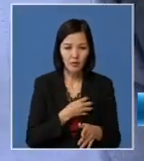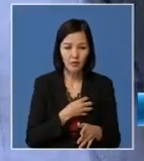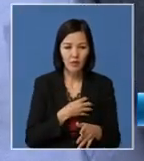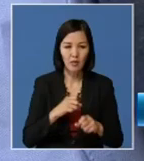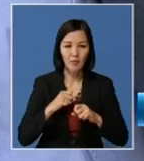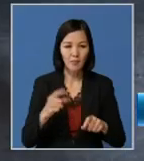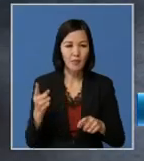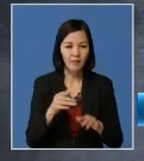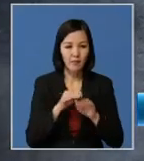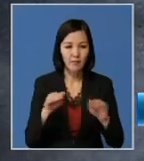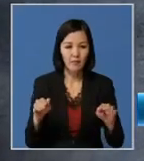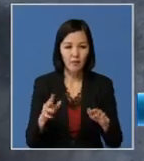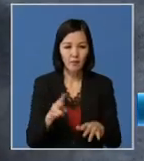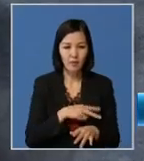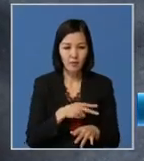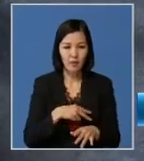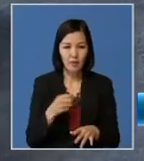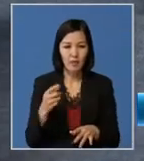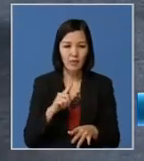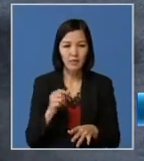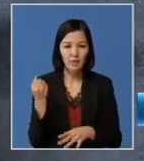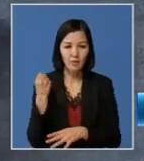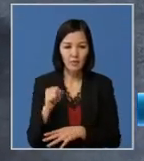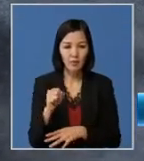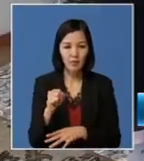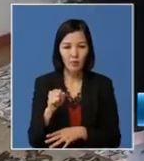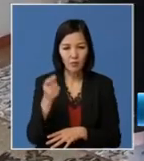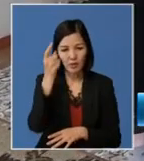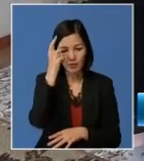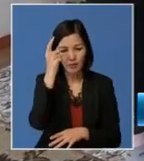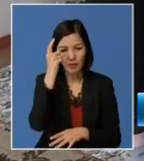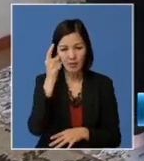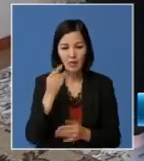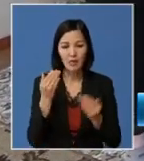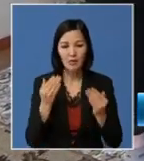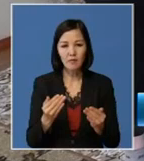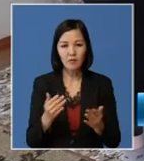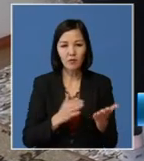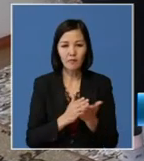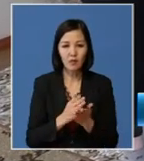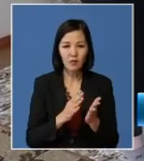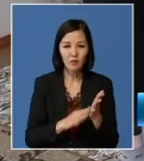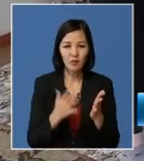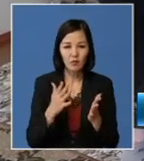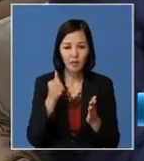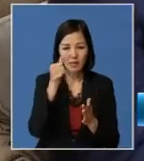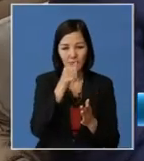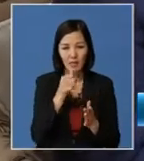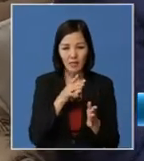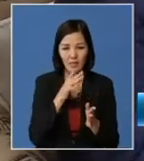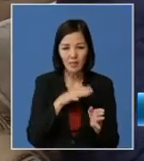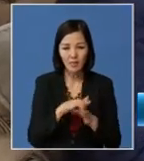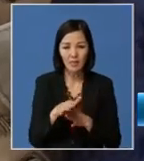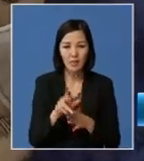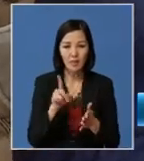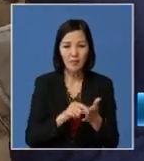войны первой степени, медалями за победу над Германией, за освоение целинных земель. Сегодня ветерану ВОВ 95 лет. В канун праздника